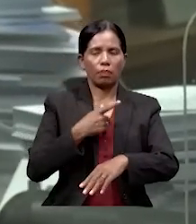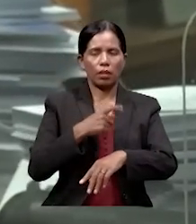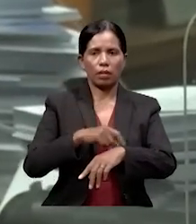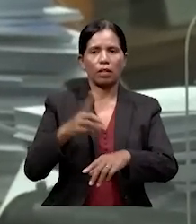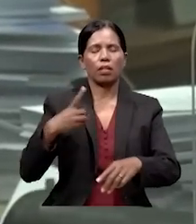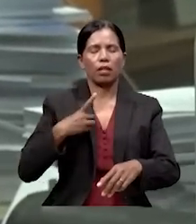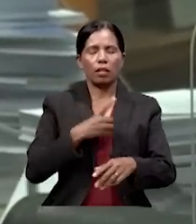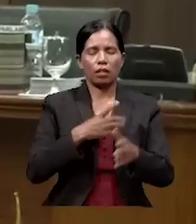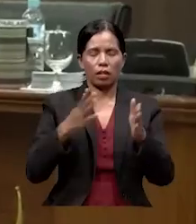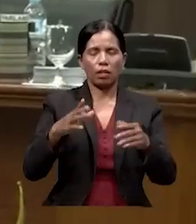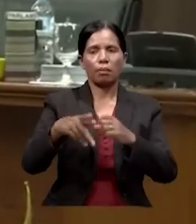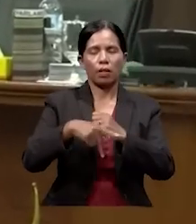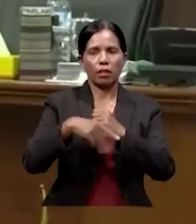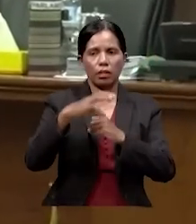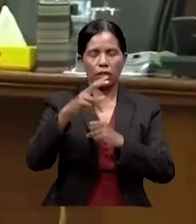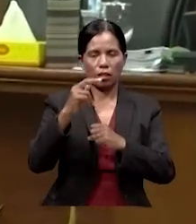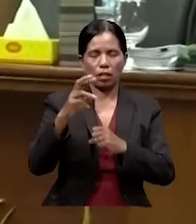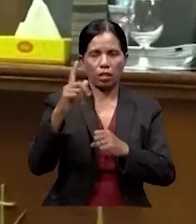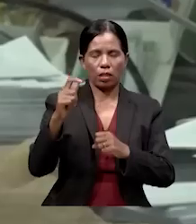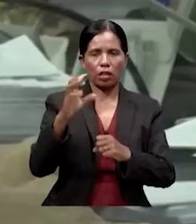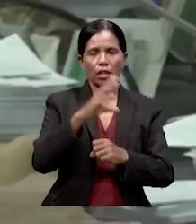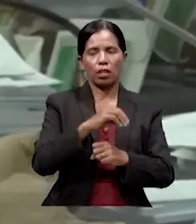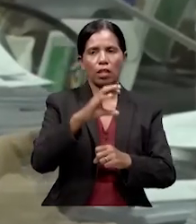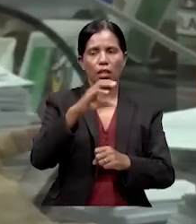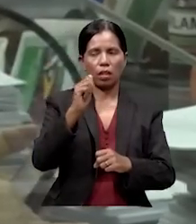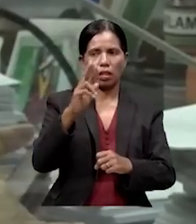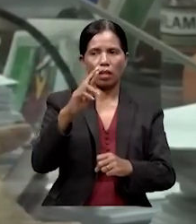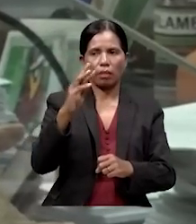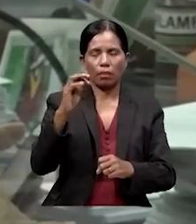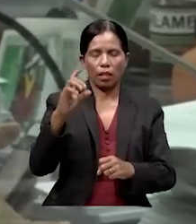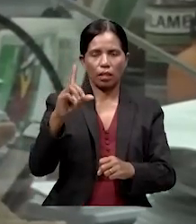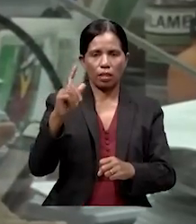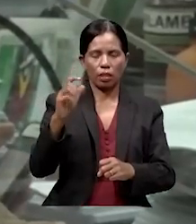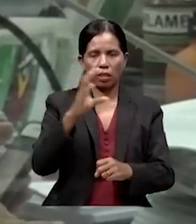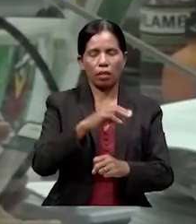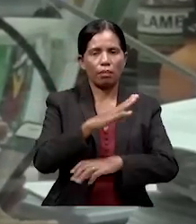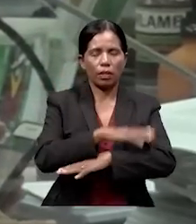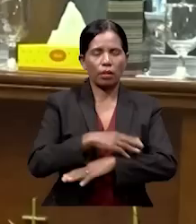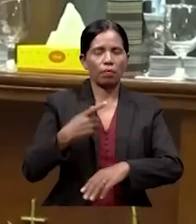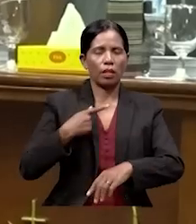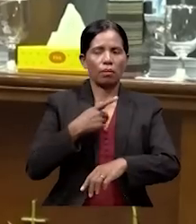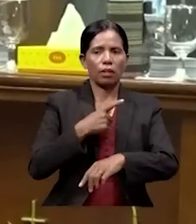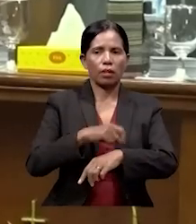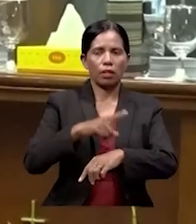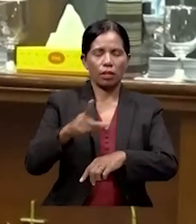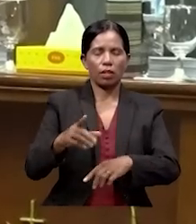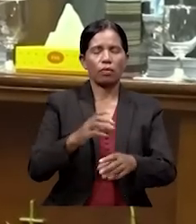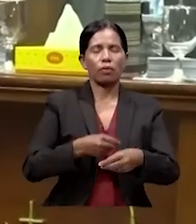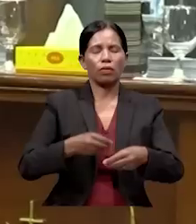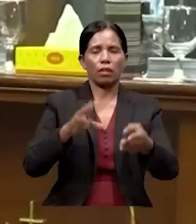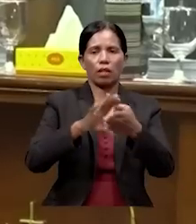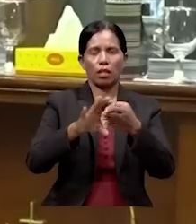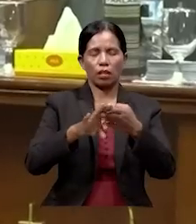deputada bancada CNRT Carmelita Caetano Muniz Sateten. Mesa Parlamento Nacional hasai carta demiti ba deputado